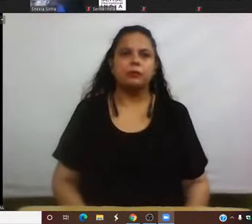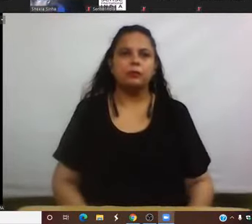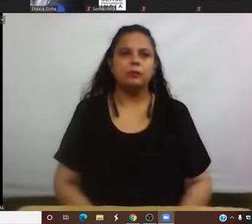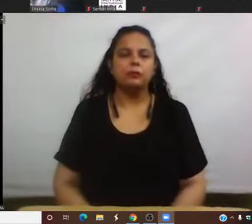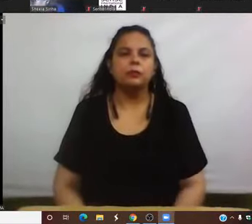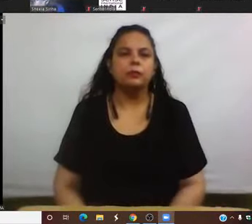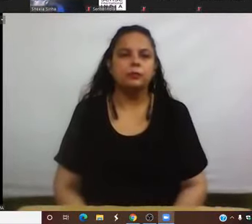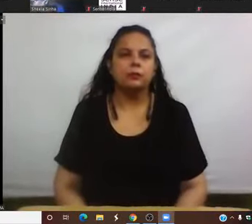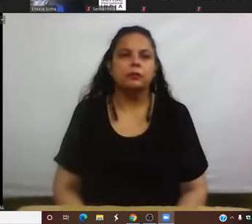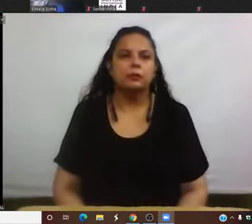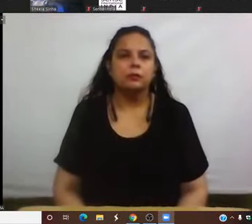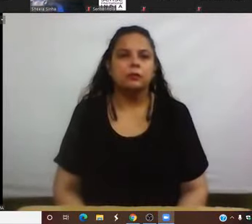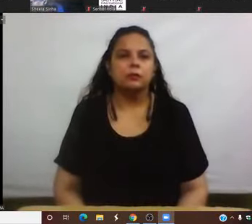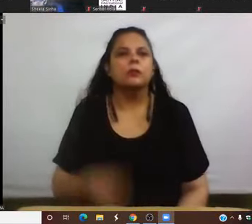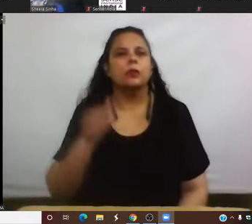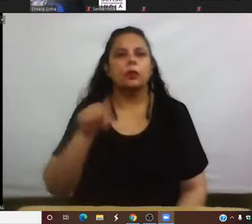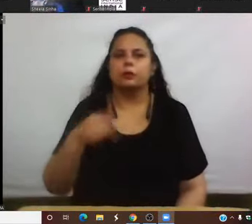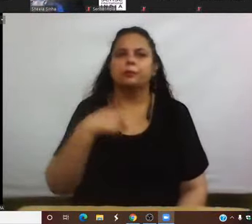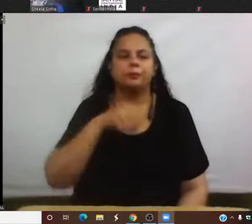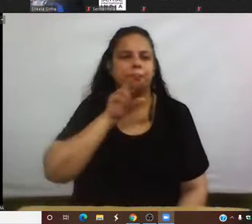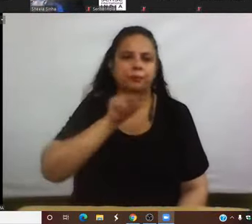ठीक है, I'll continue talking.